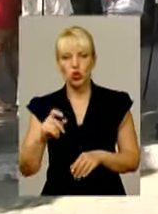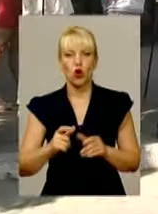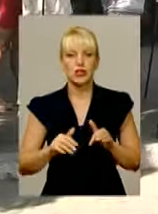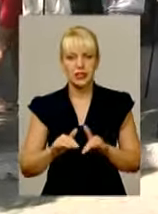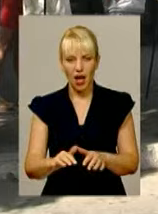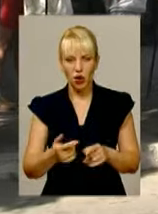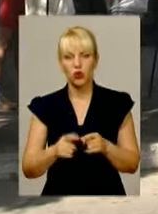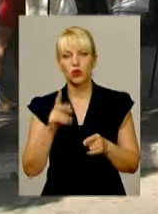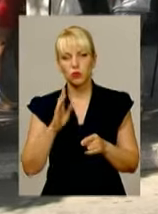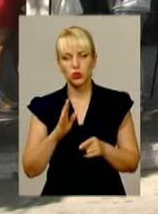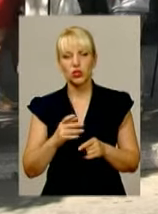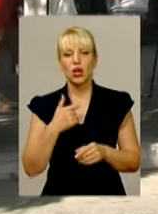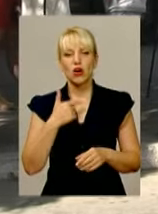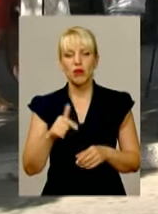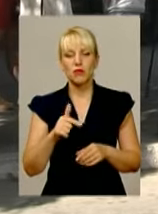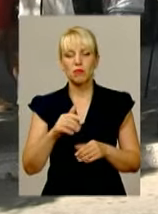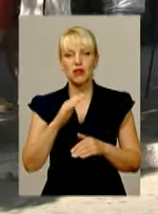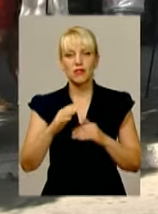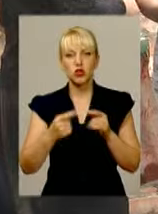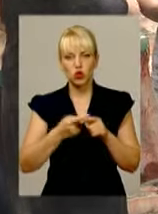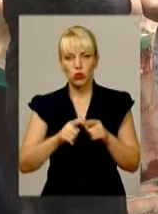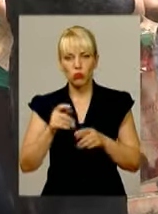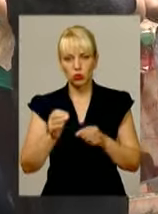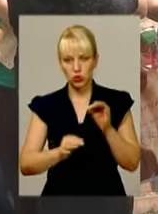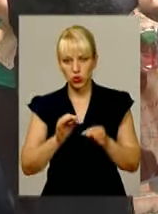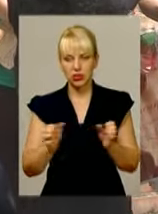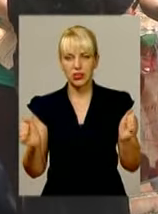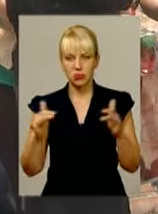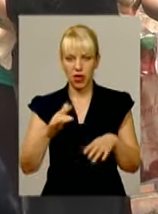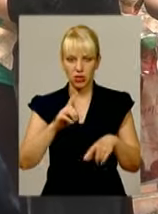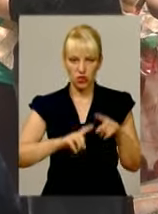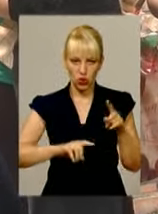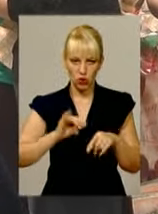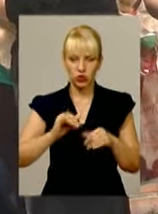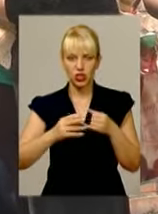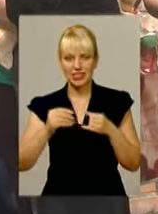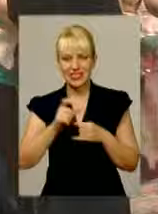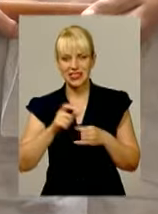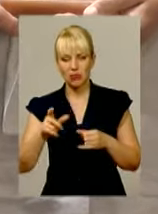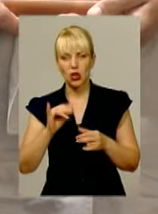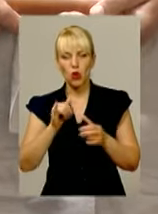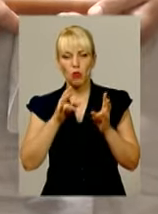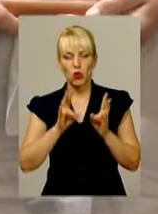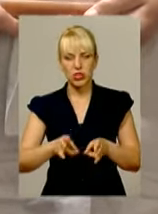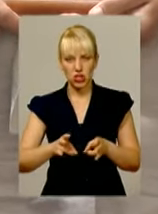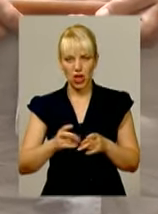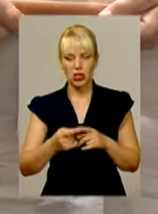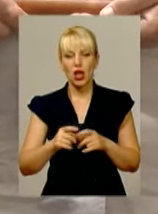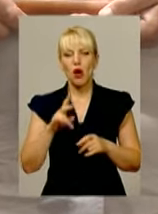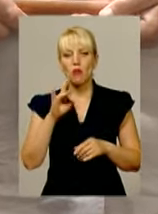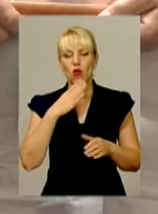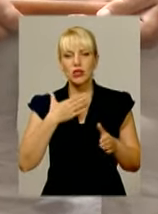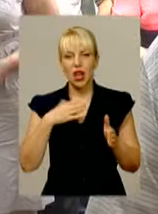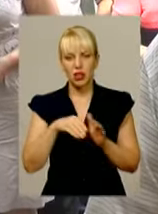вулиці поруч з будівлею збираються громадські активісти, а також родичі та земляки постраждалих у ДТП. Про загиблого сина розповідає батько